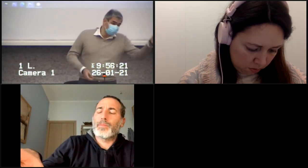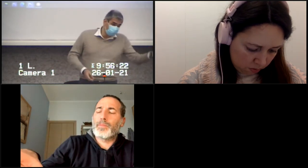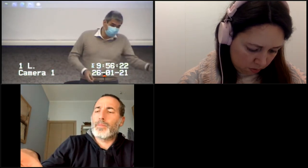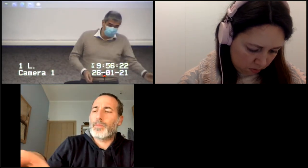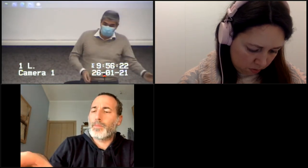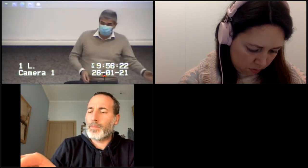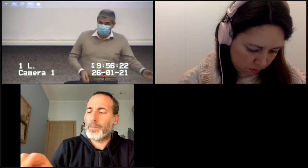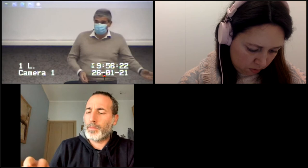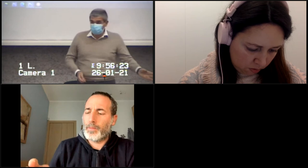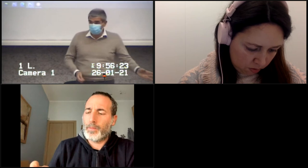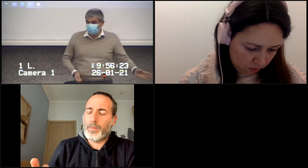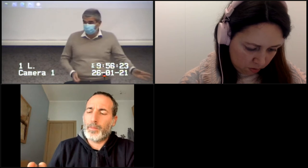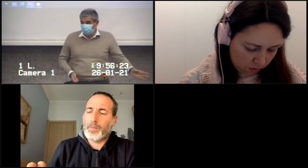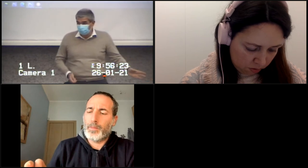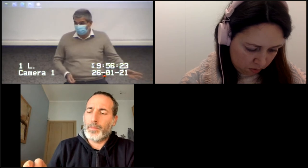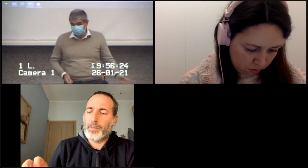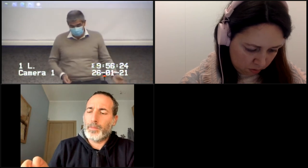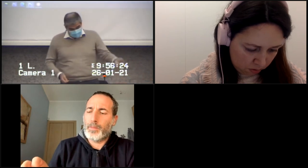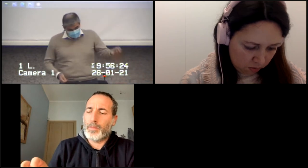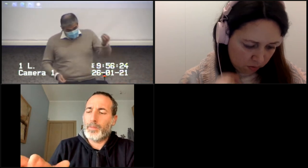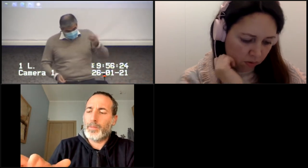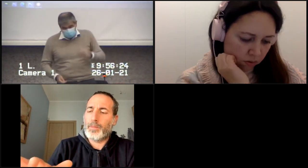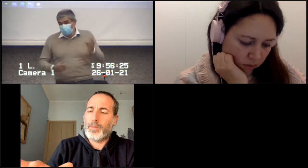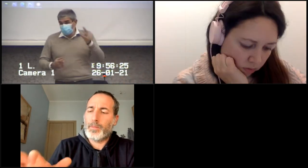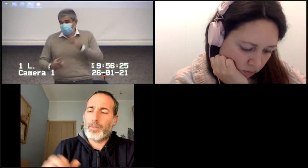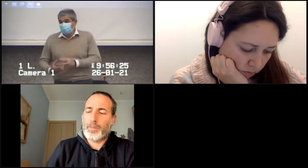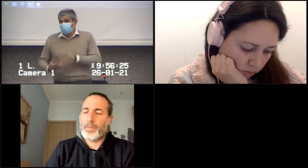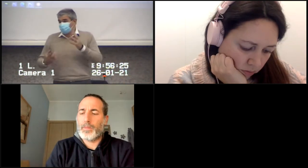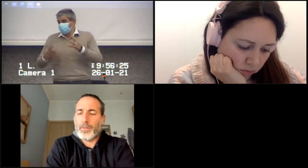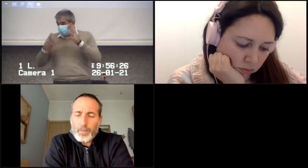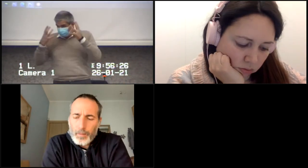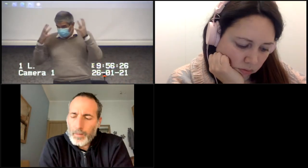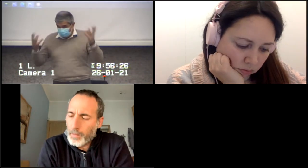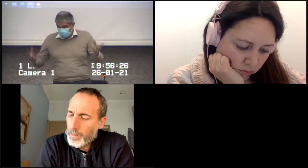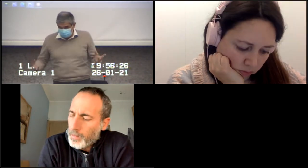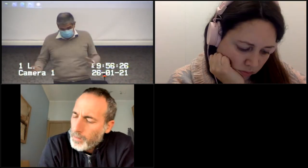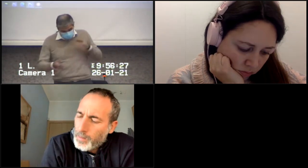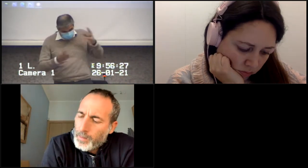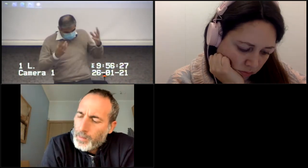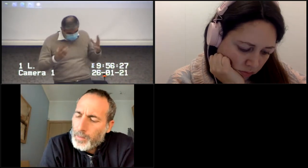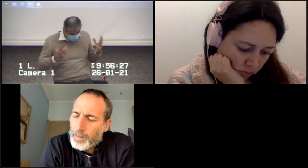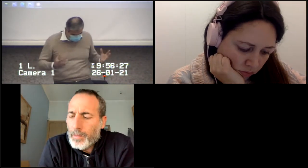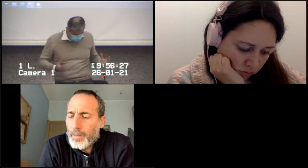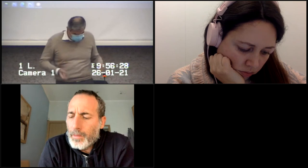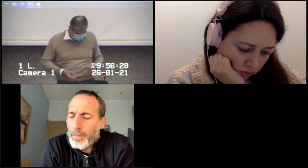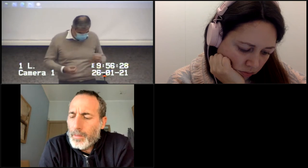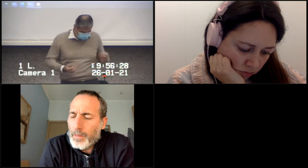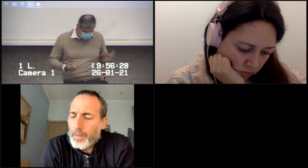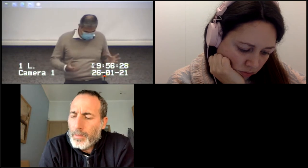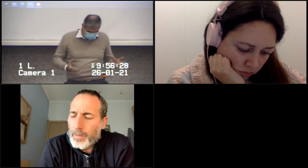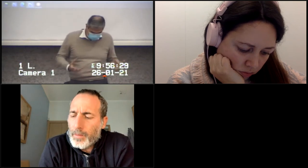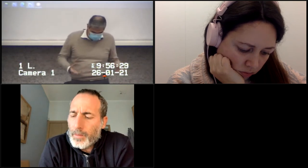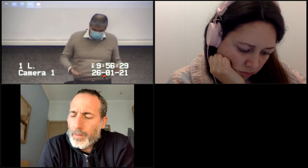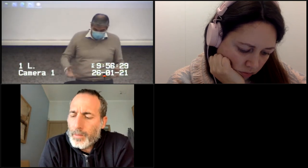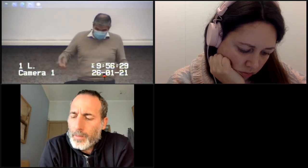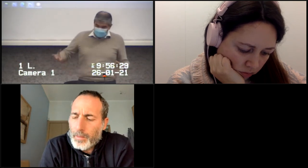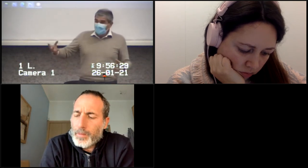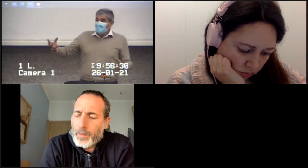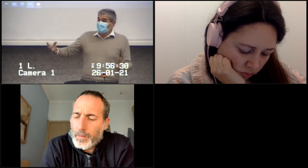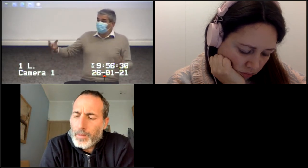volumetrico rispetto all'impianto originario del 2004. Da quello che ne abbiamo dedotto noi, da quello che si può evincere leggendo un po' le carte,